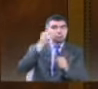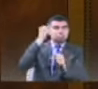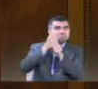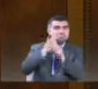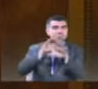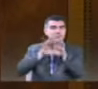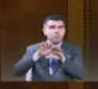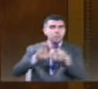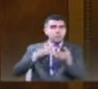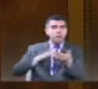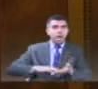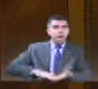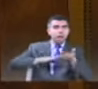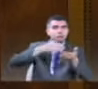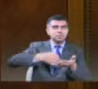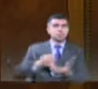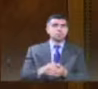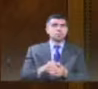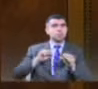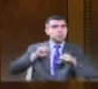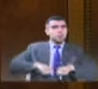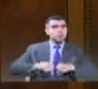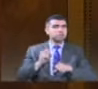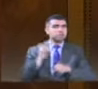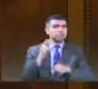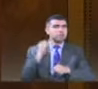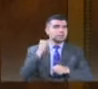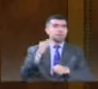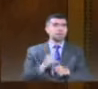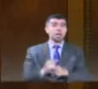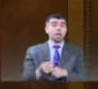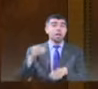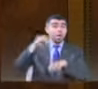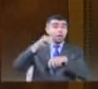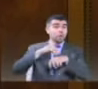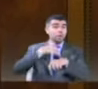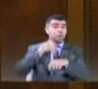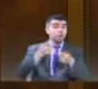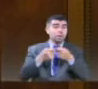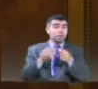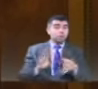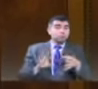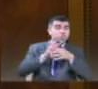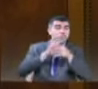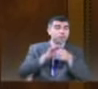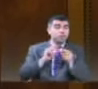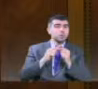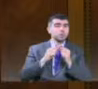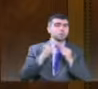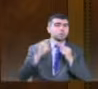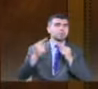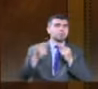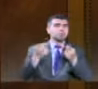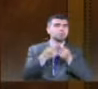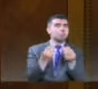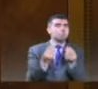الأصعدة، كما أنه يجدد دائما التأكيد على عزمه الانخراط على المدى الطويل إلى جانب